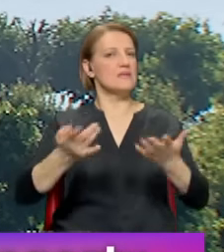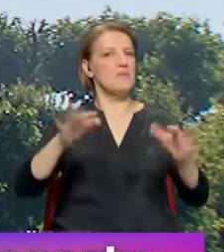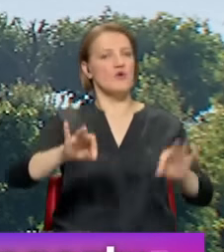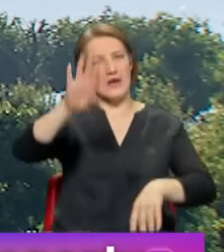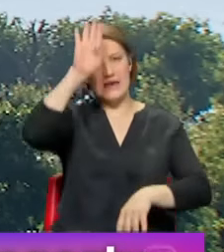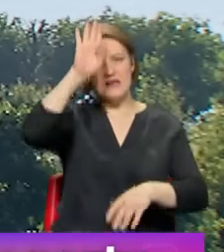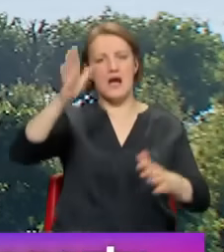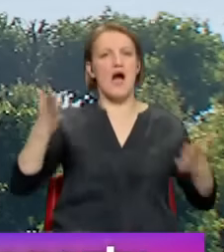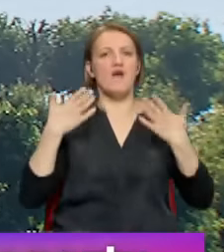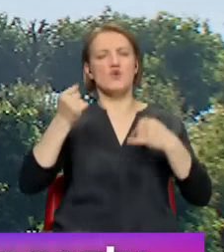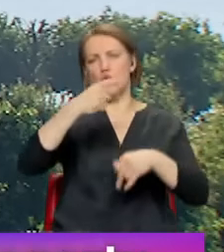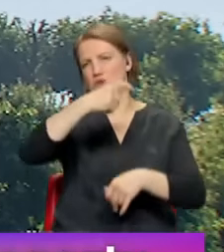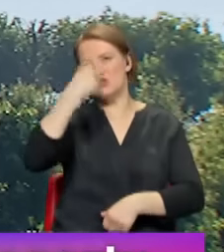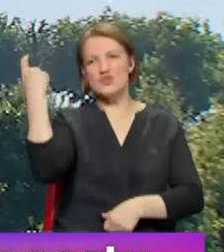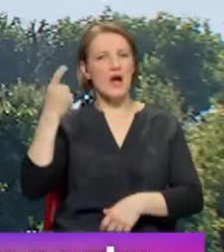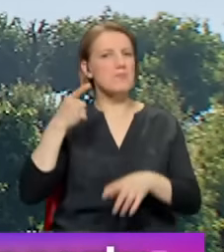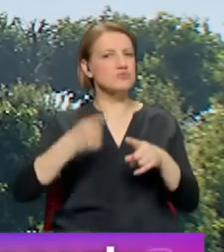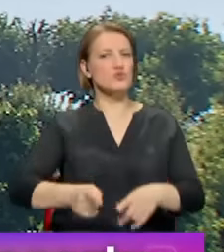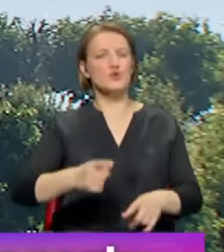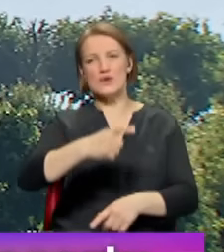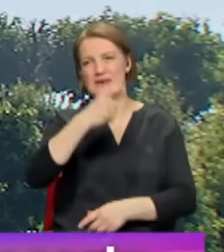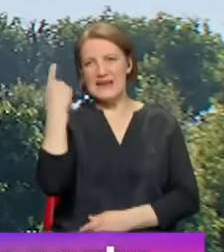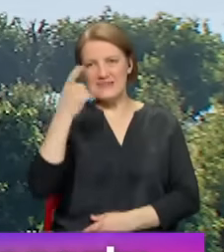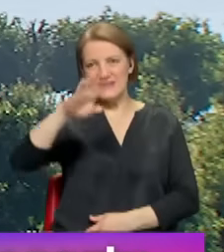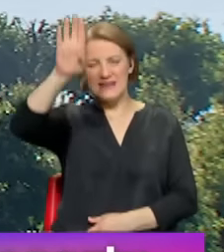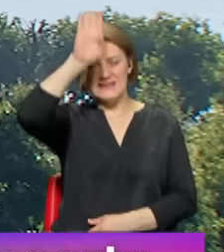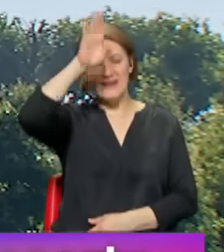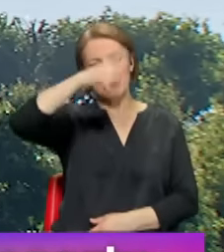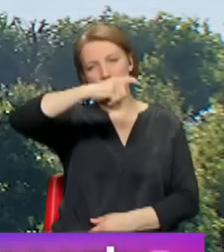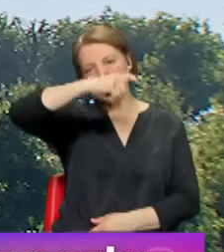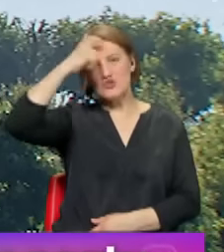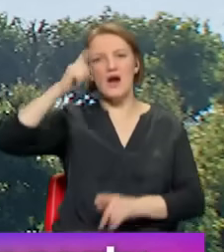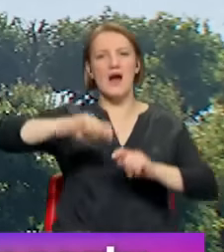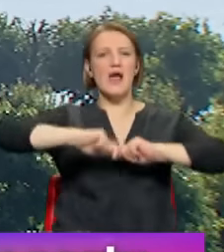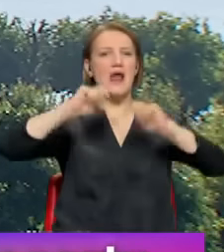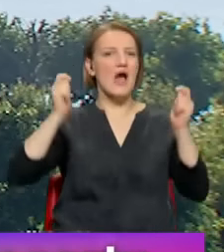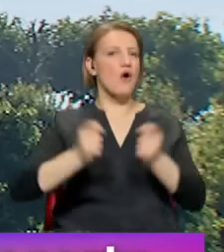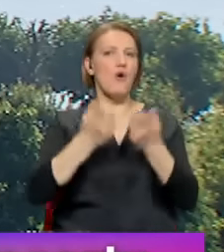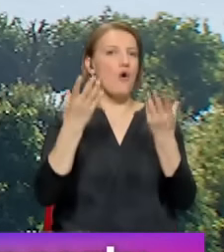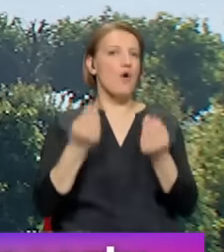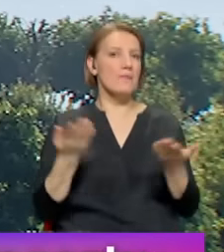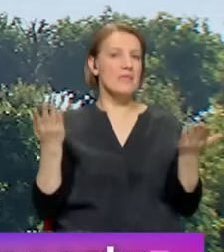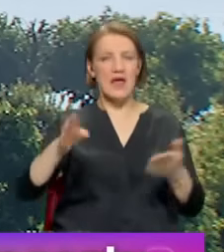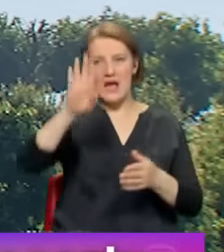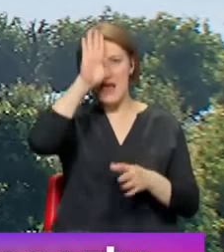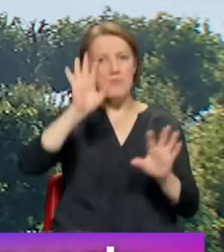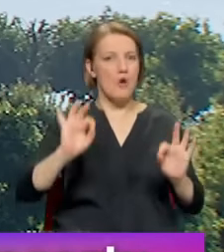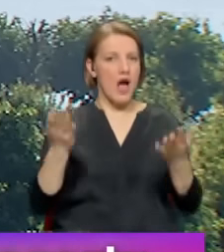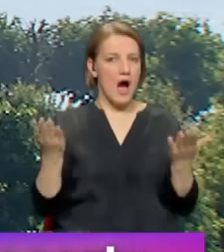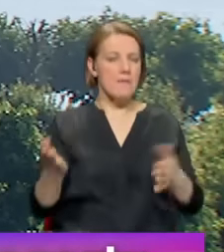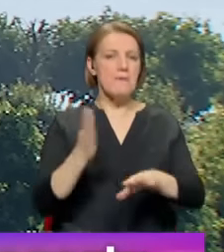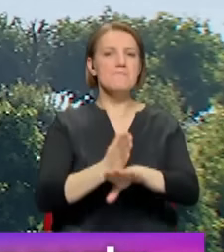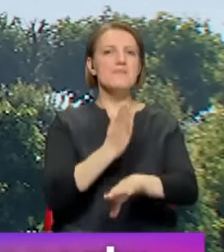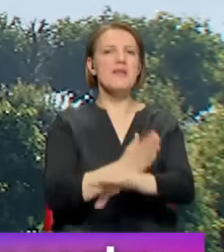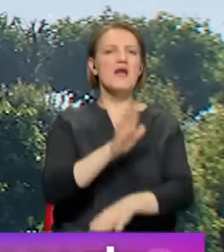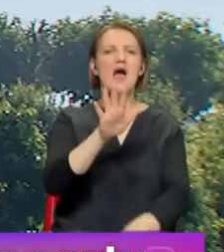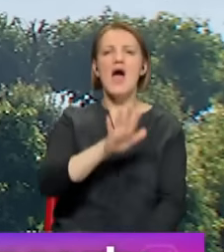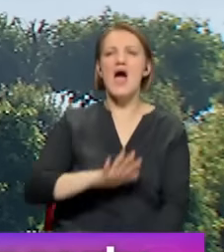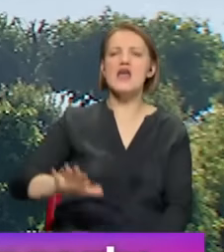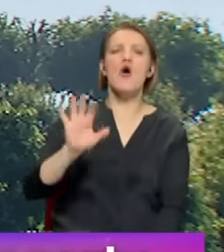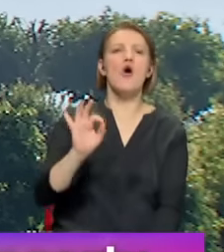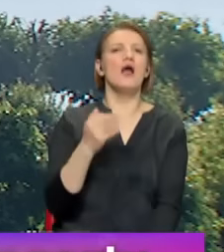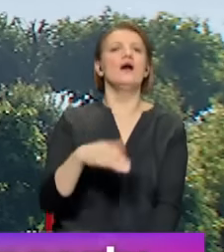İstanbul'da hava çok sıcak ve bu yaz İstanbul sıcaklık rekoru kırabilir. Şimdi İstanbul böyle ama memleketin her yeri öyle